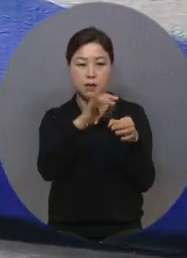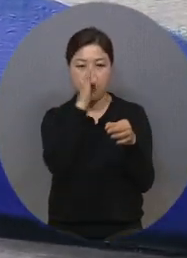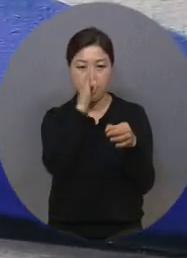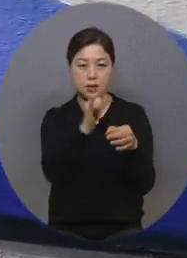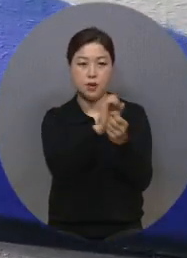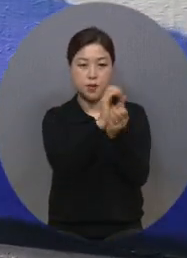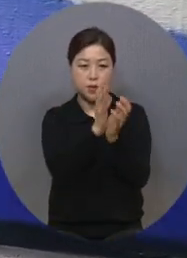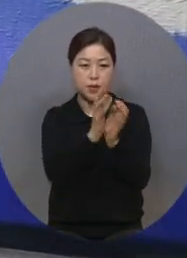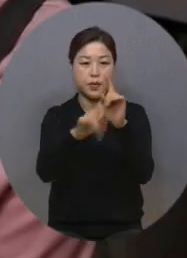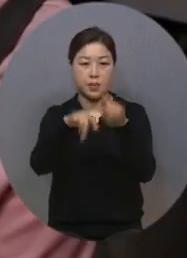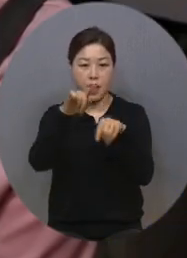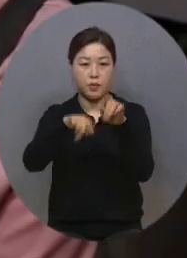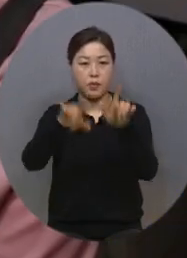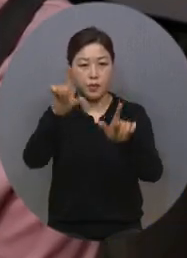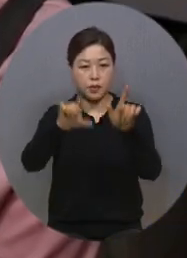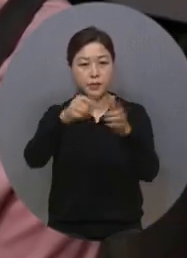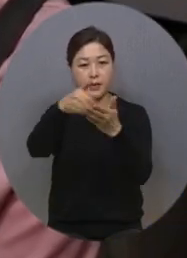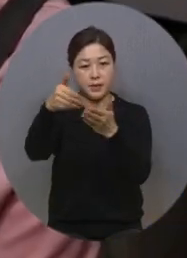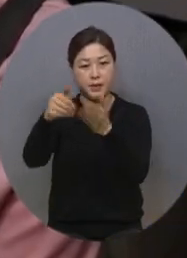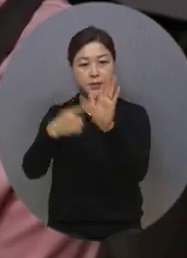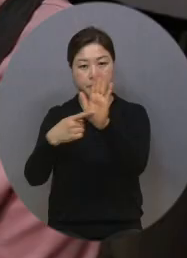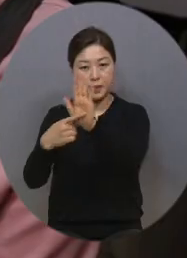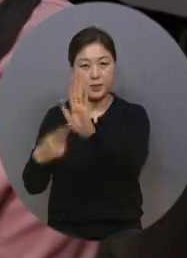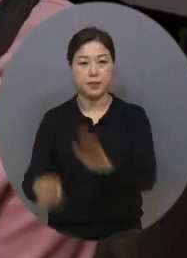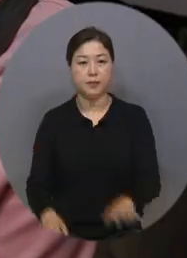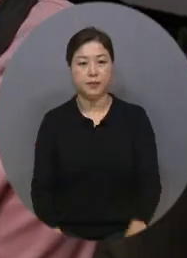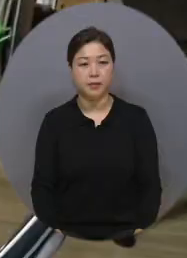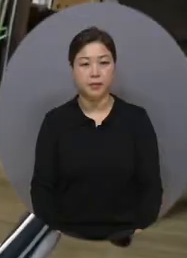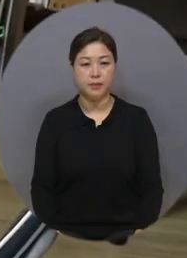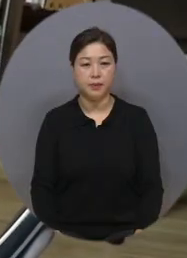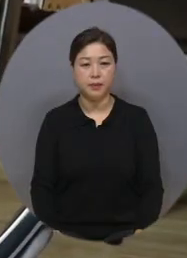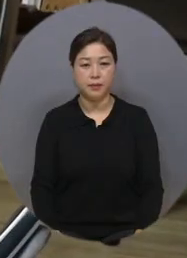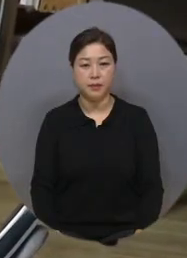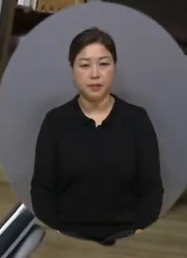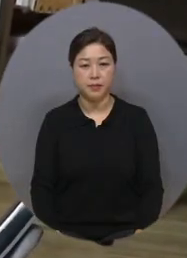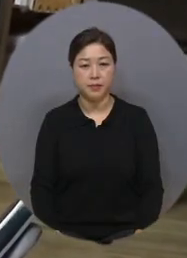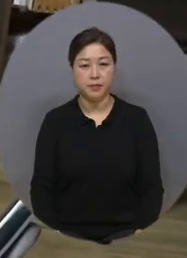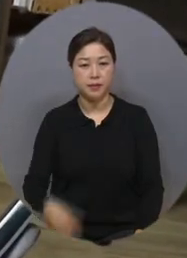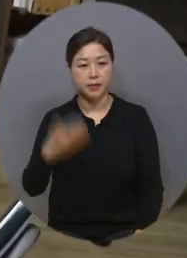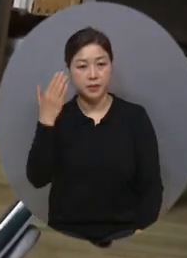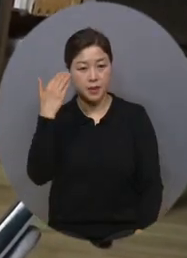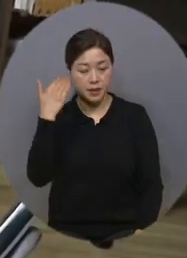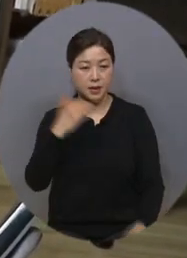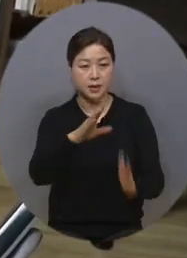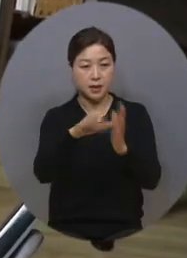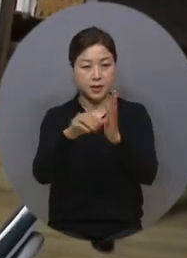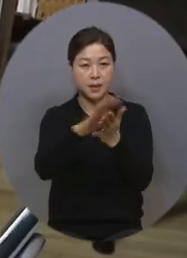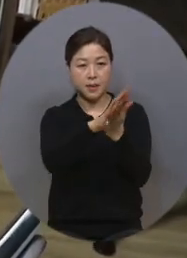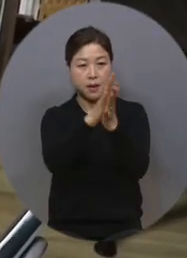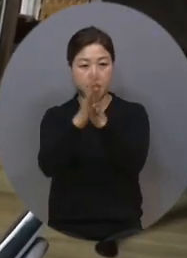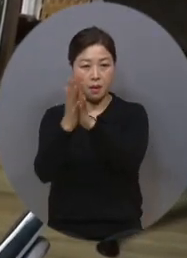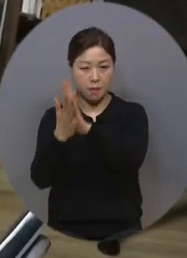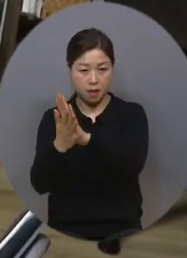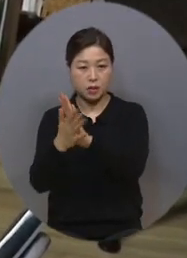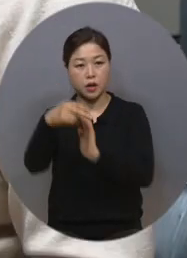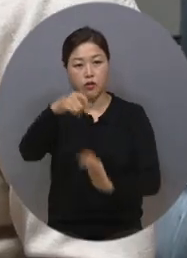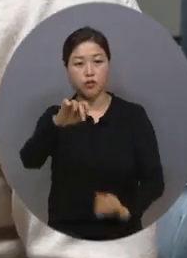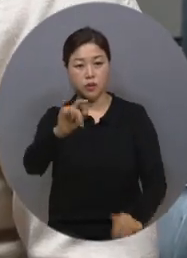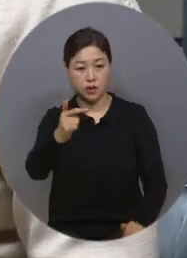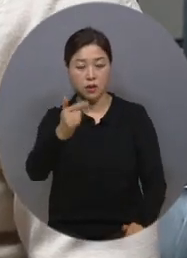나무, 풍경을 주제로 화폭에 담습니다. 최근에는 계절에 따라 아름답게 변하는